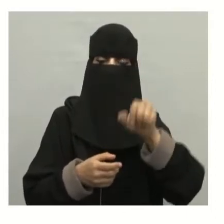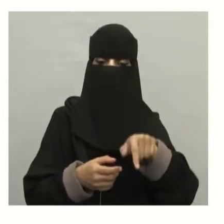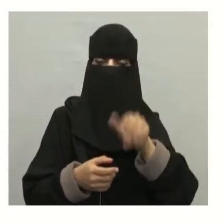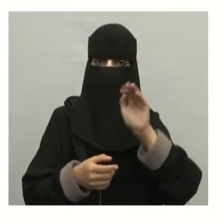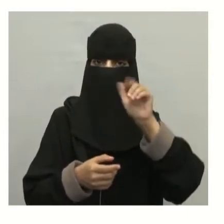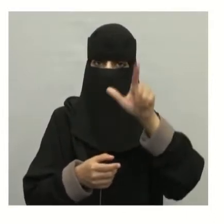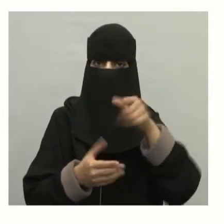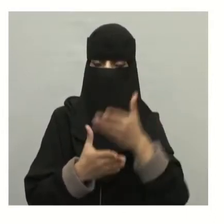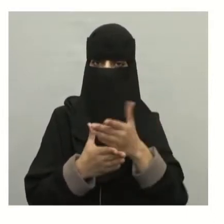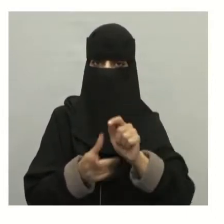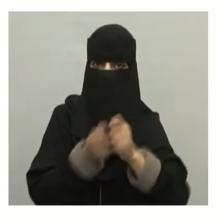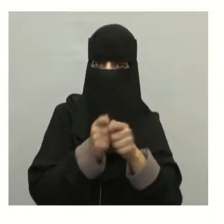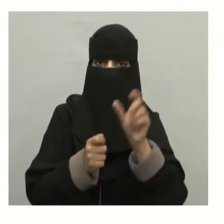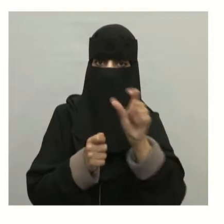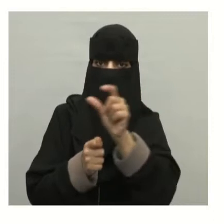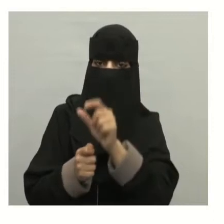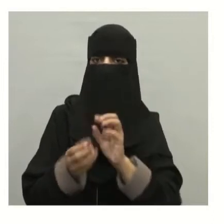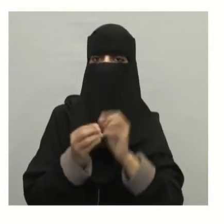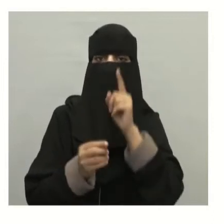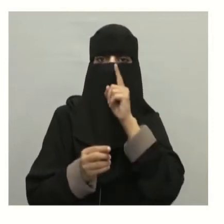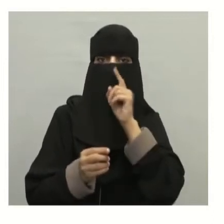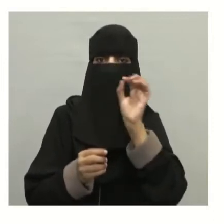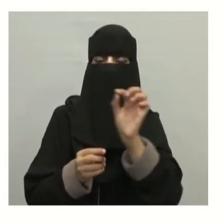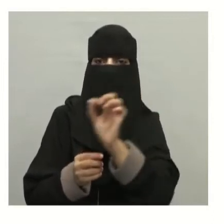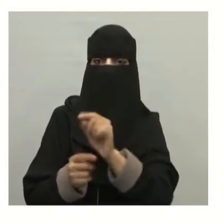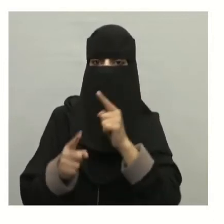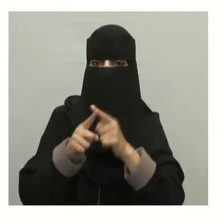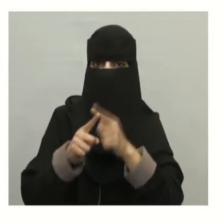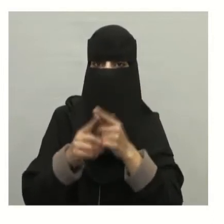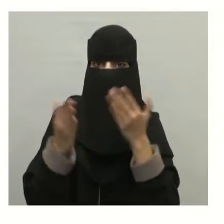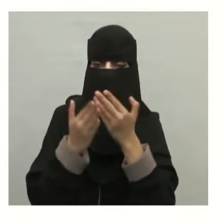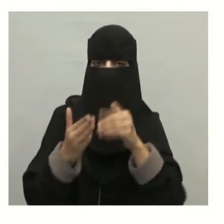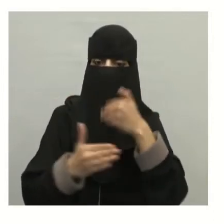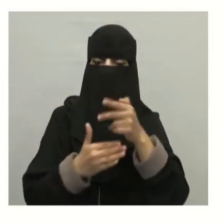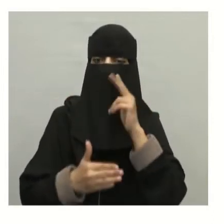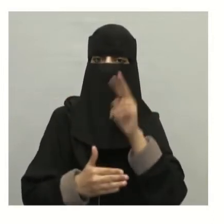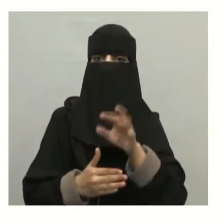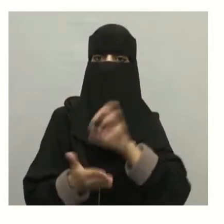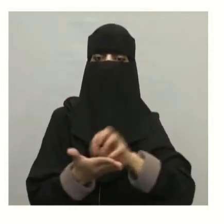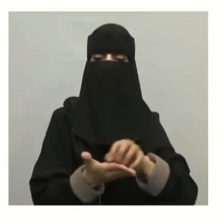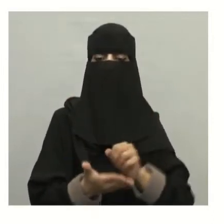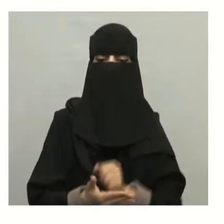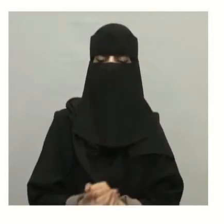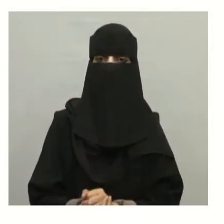الخل يعالج بقع الصدأ والتكلس والذي يحدث في هذه الأماكن.